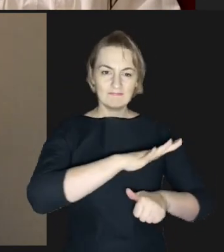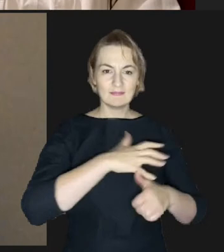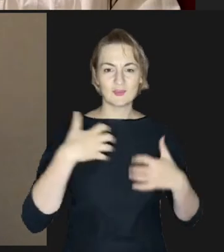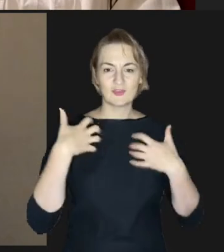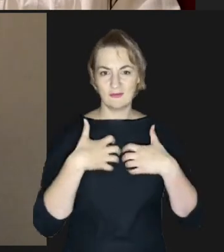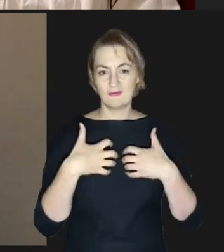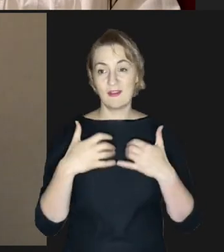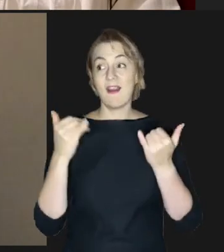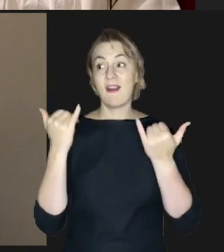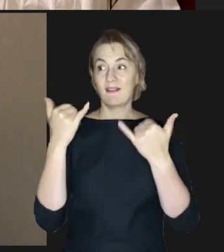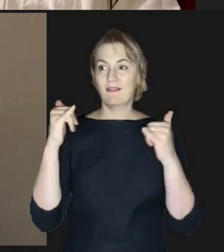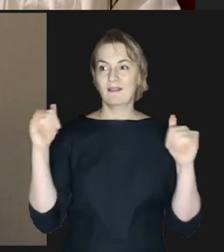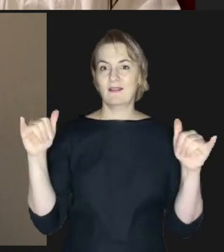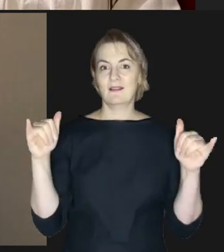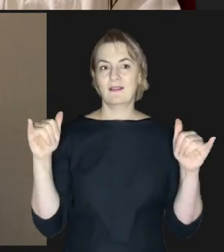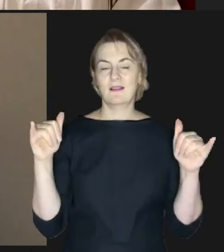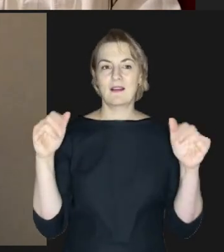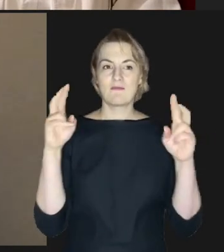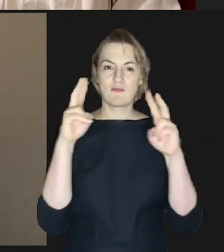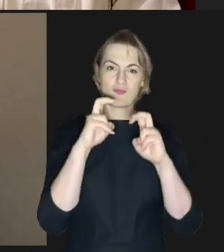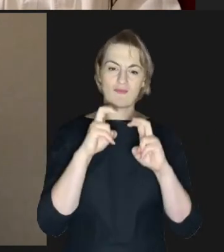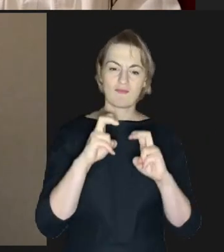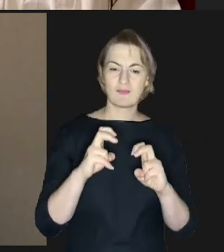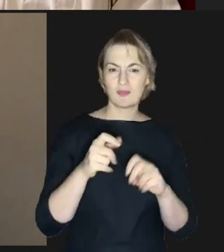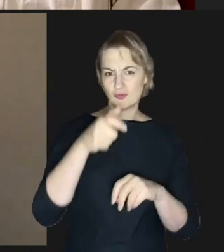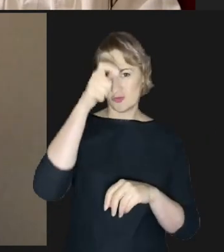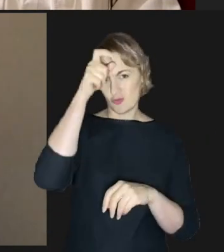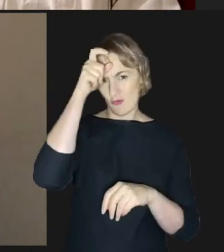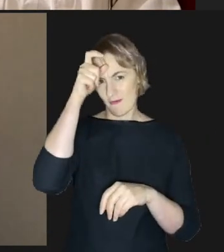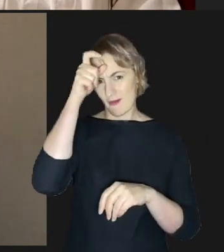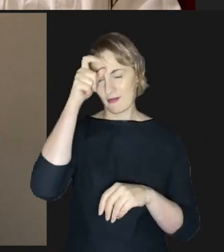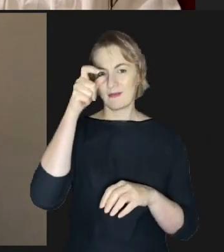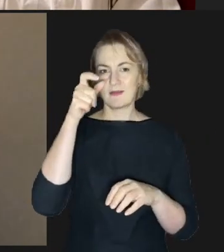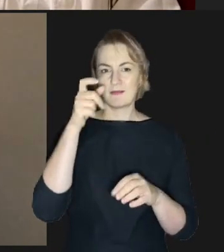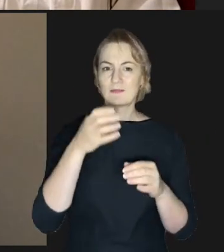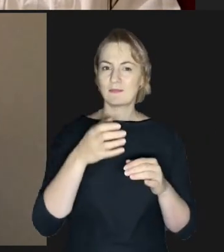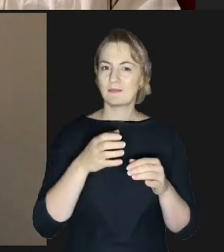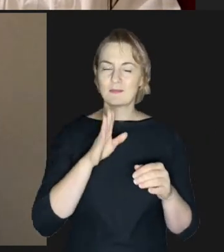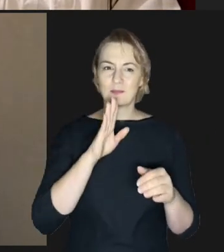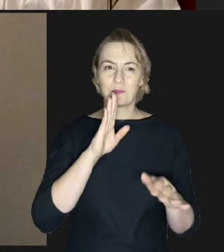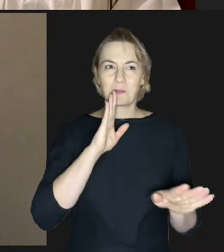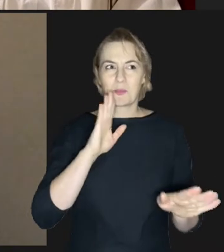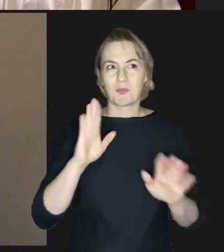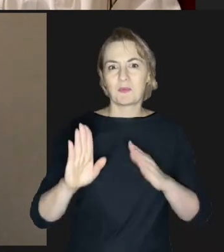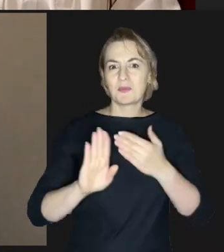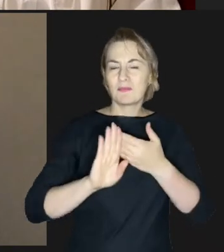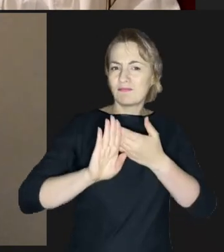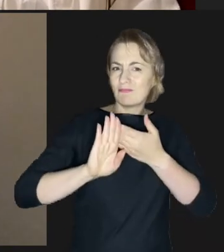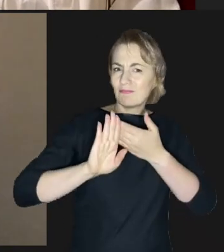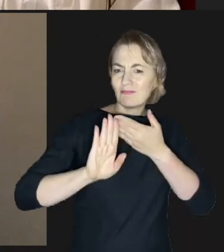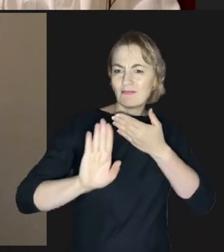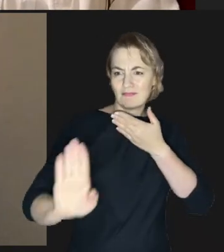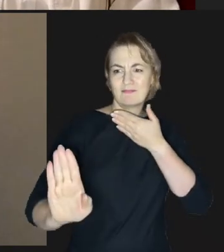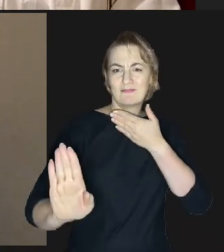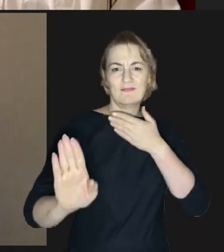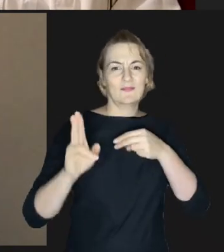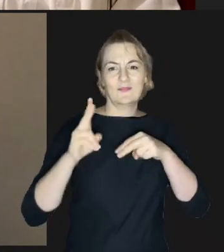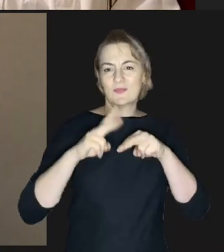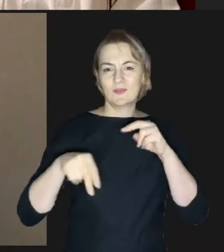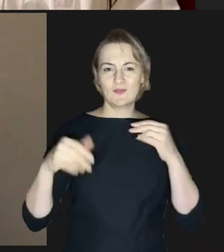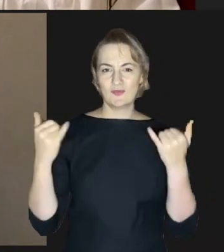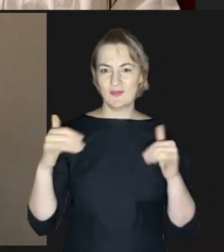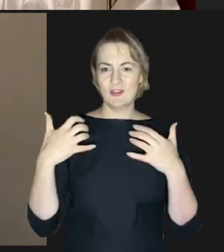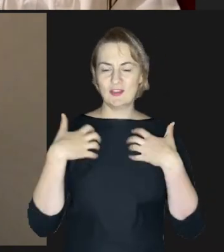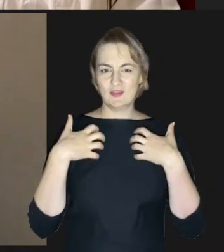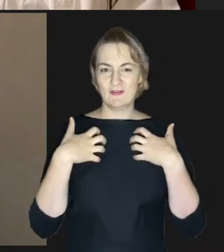Reszta rozważała człowieka, jakby żył w całkowitej izolacji od innych żywych istot.